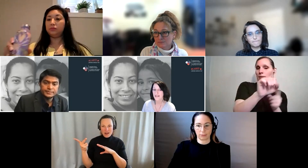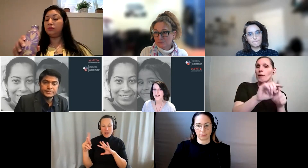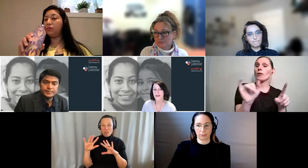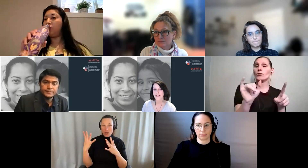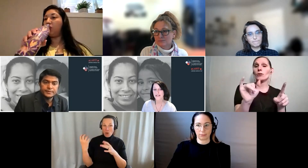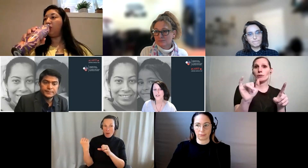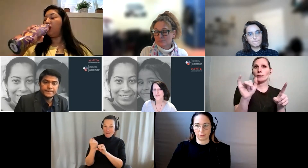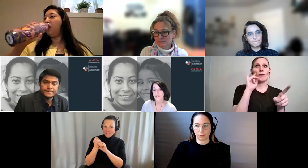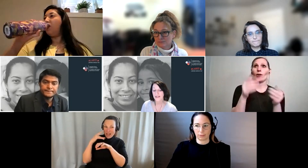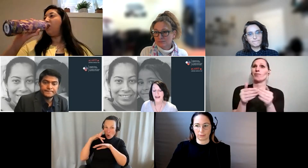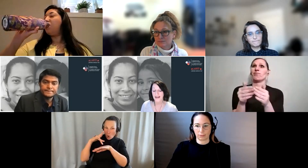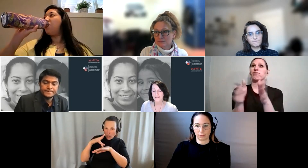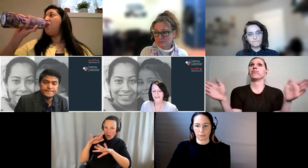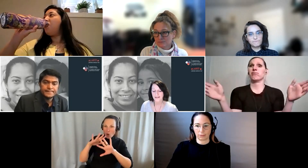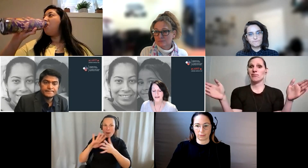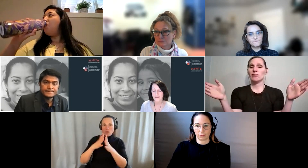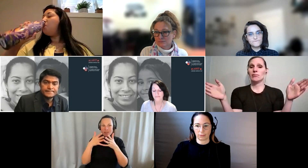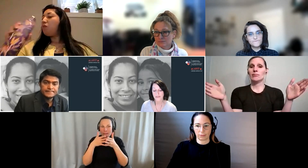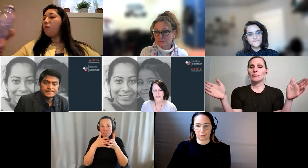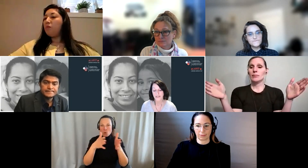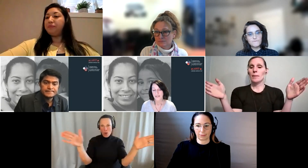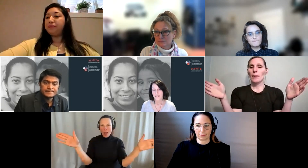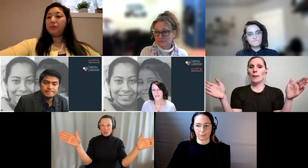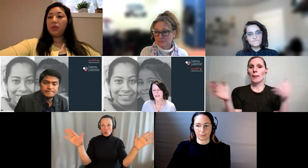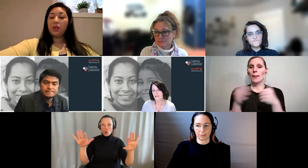à plus grande échelle et d'assurer